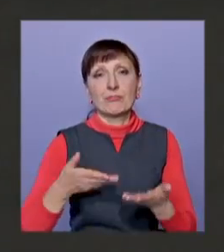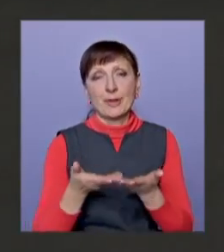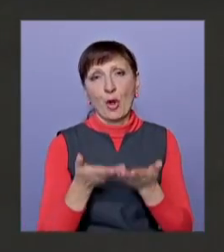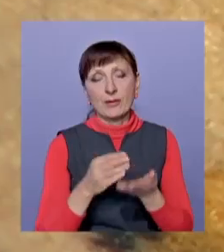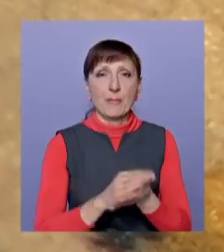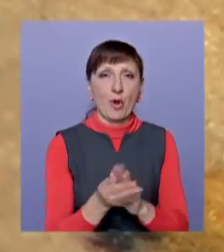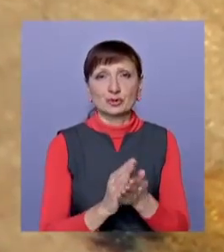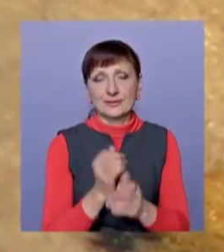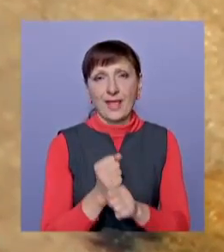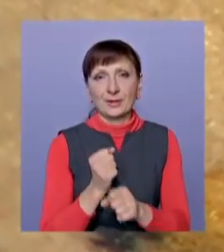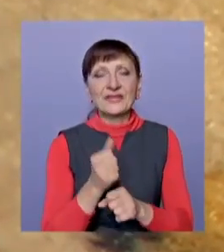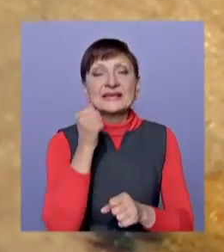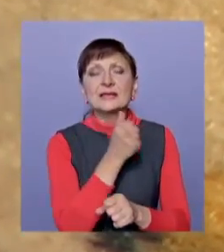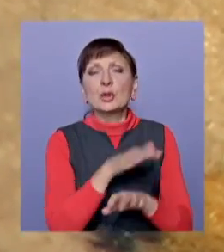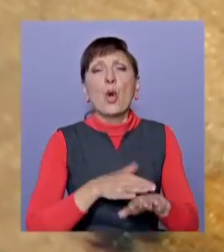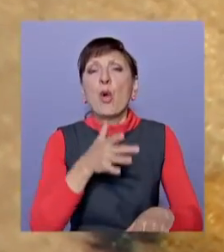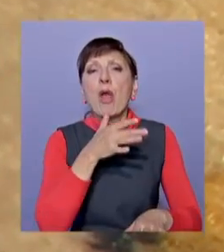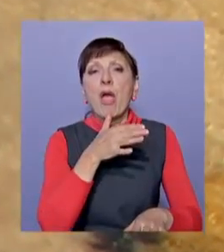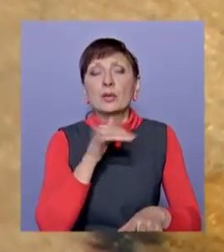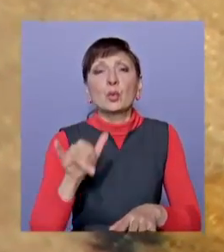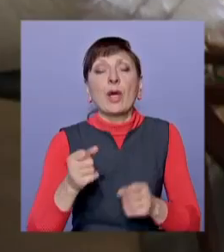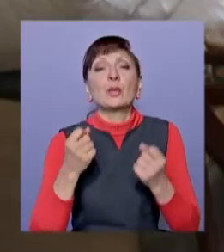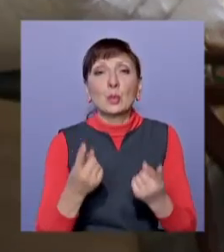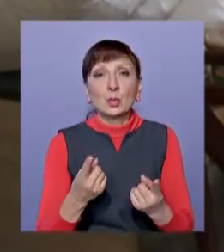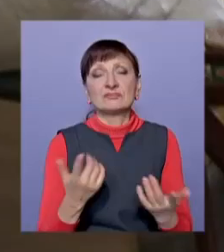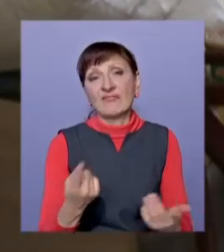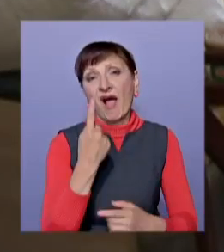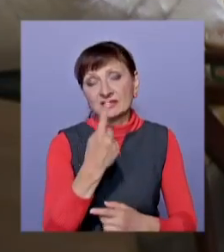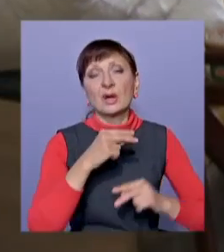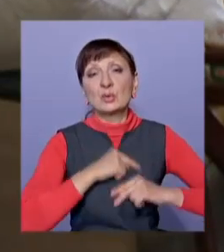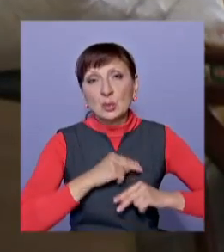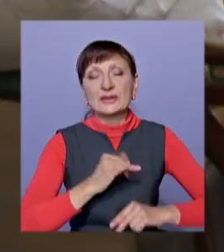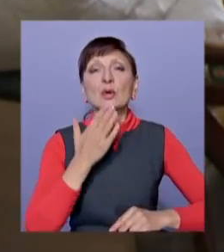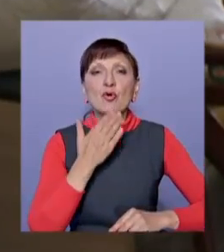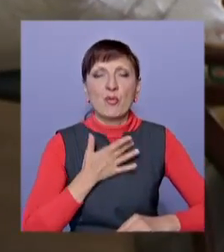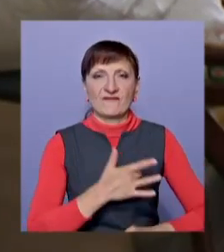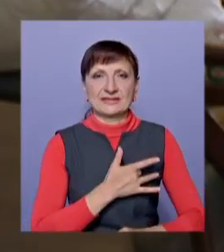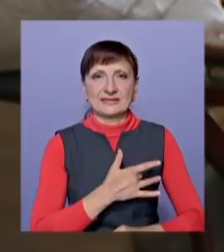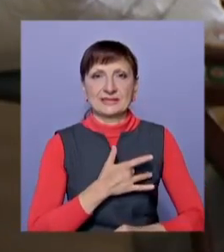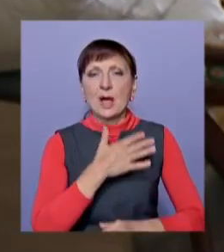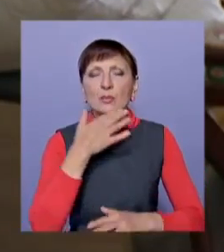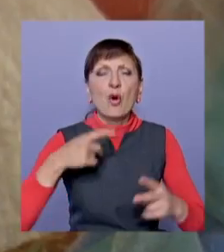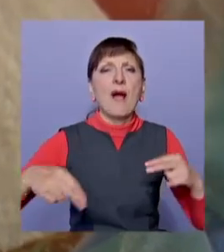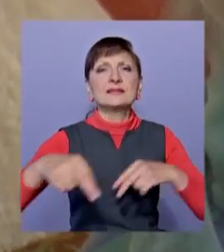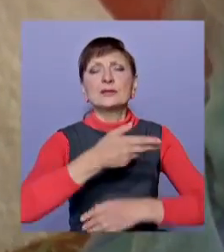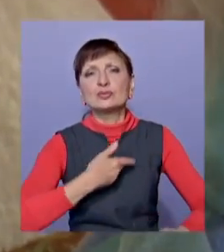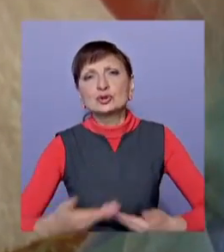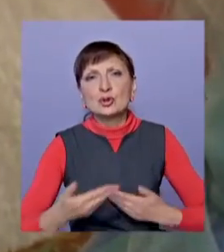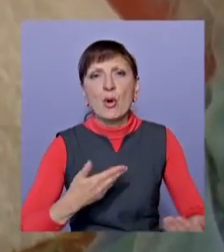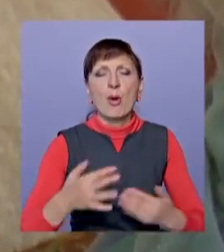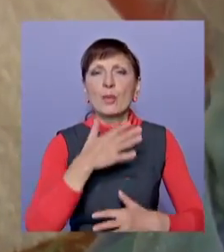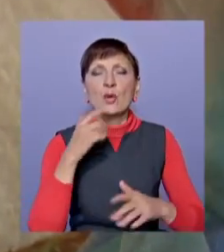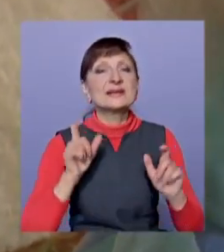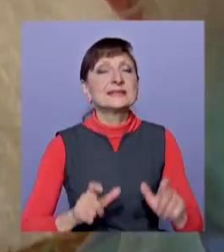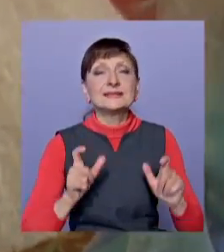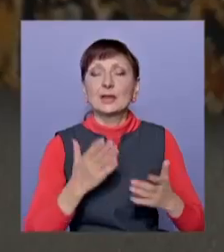пирожки. Секрет долголетия у Любовь Корченко один – это труд и любовь в сердце. Много ходила пешком, много двигалась,